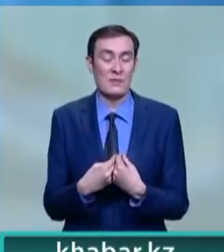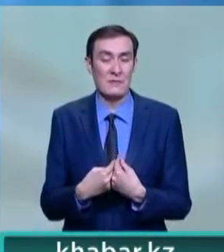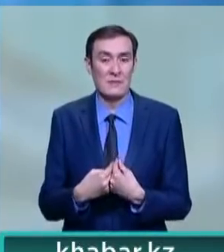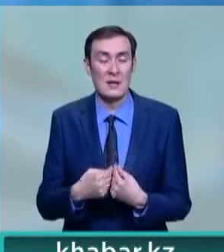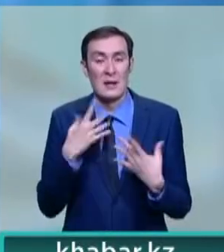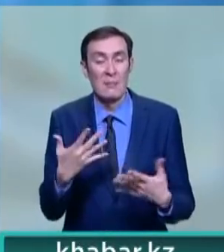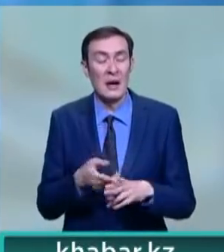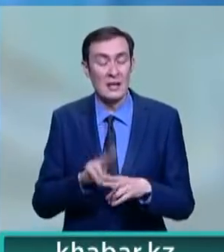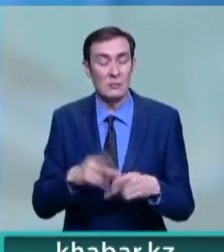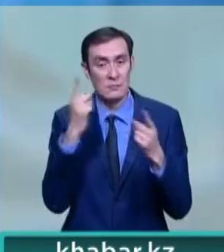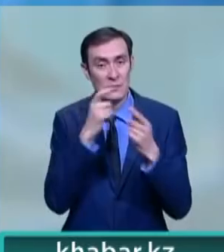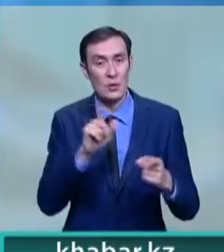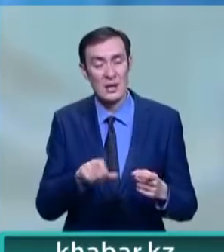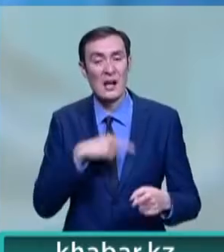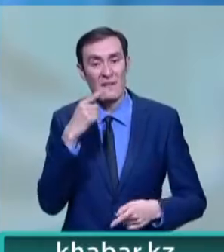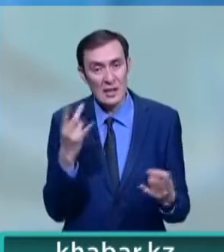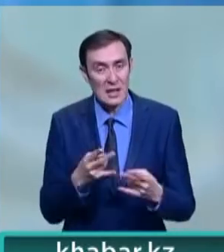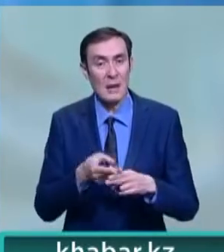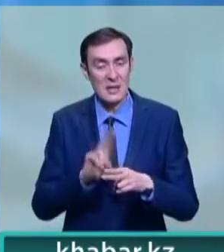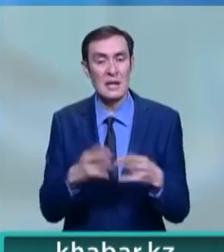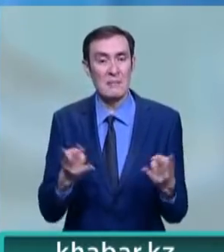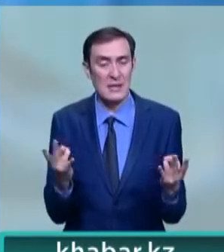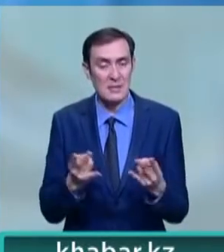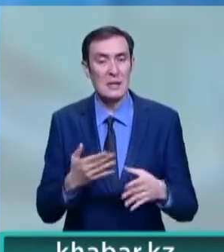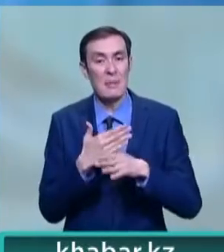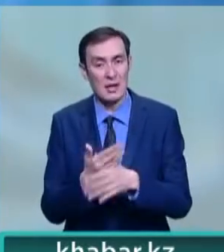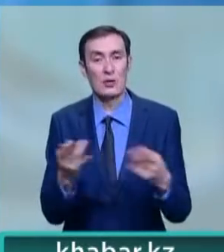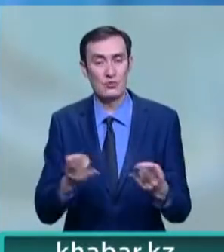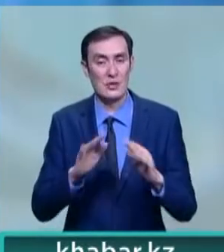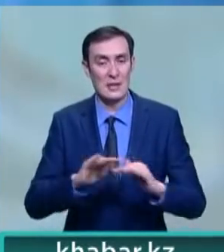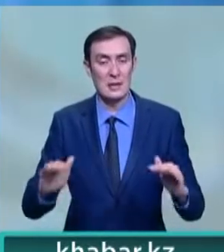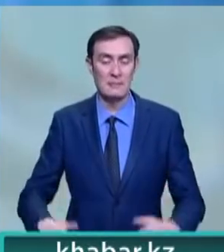Она призывает казахстанцев говорить об этой потребности и помогать им.